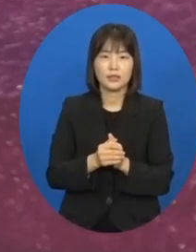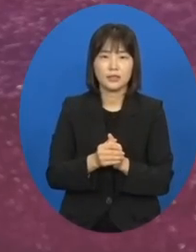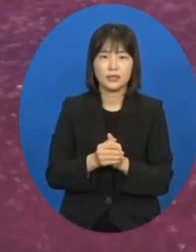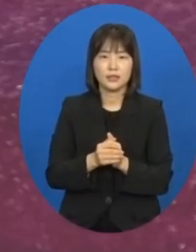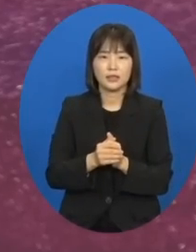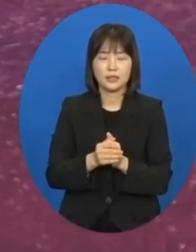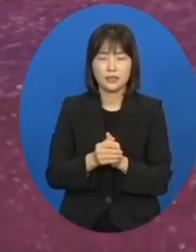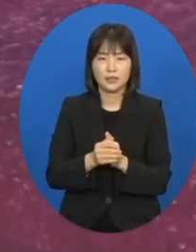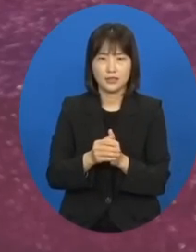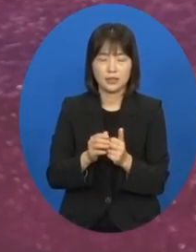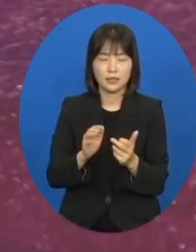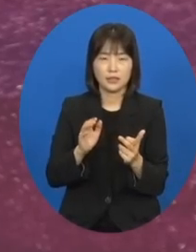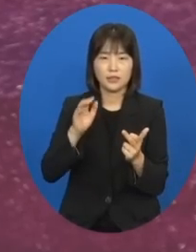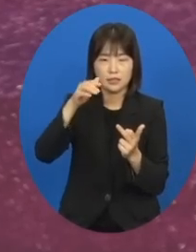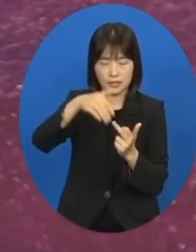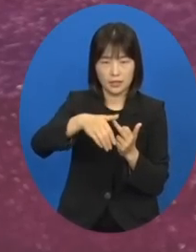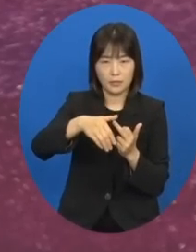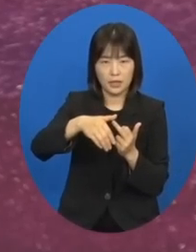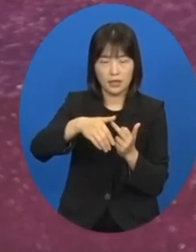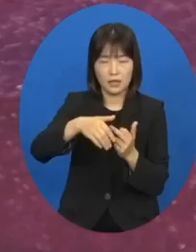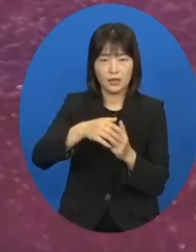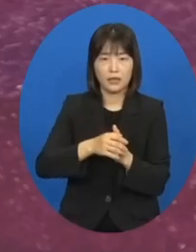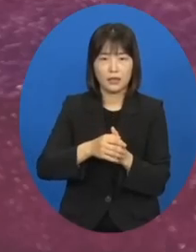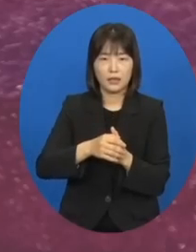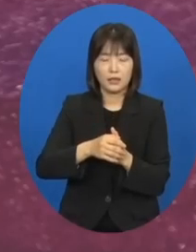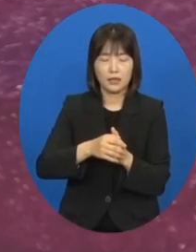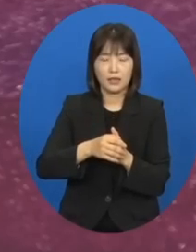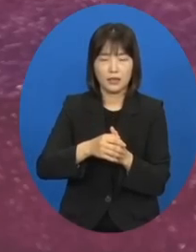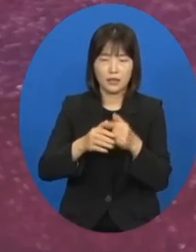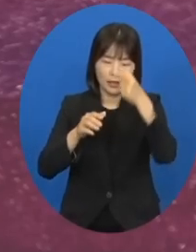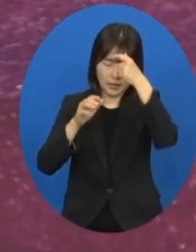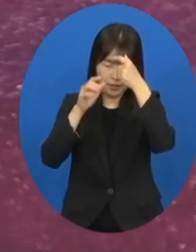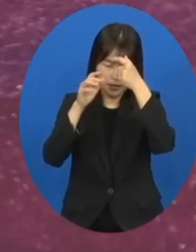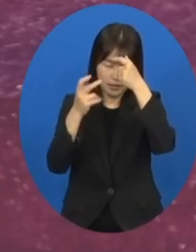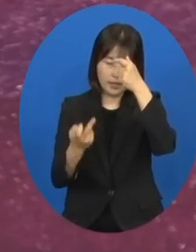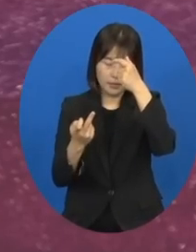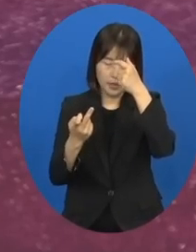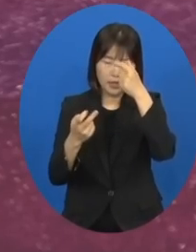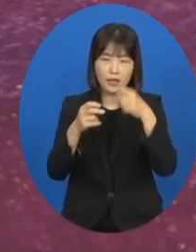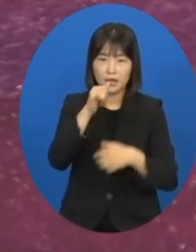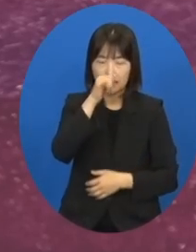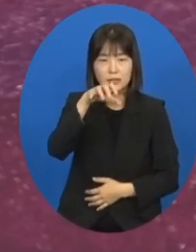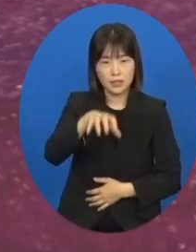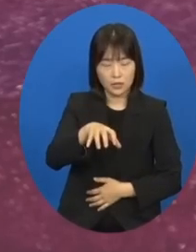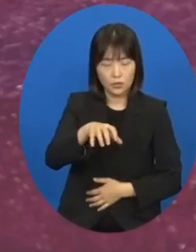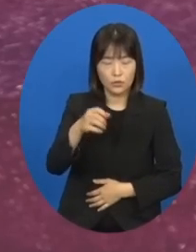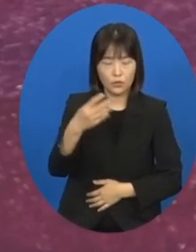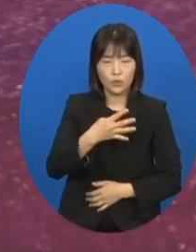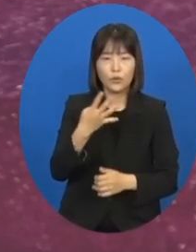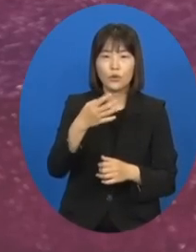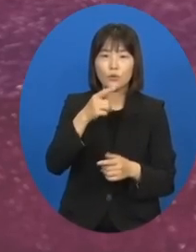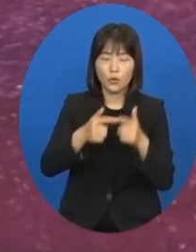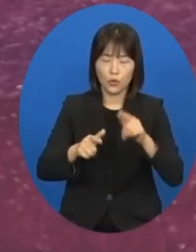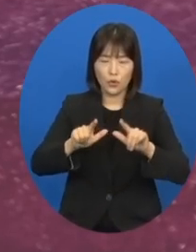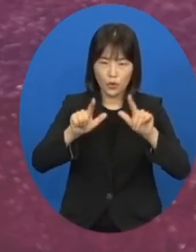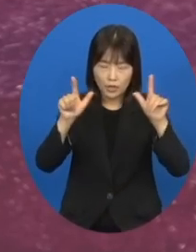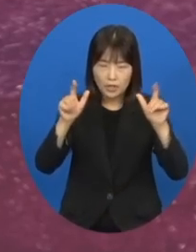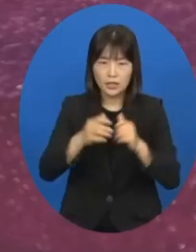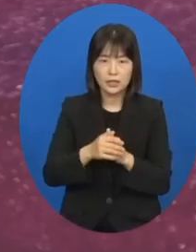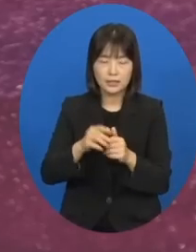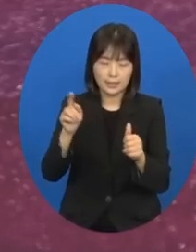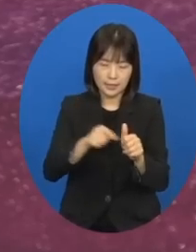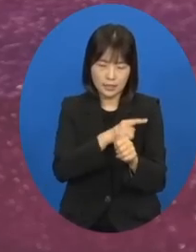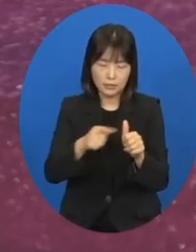목요일은 빌라도 법정에서 주님께서 고난을 받으시고 채찍에 맞으시는 그 장소죠 그 다음에 금요일은